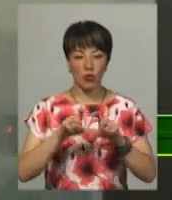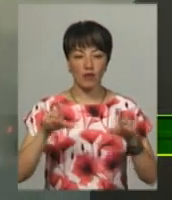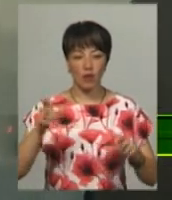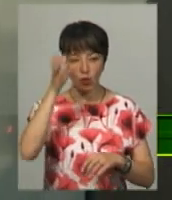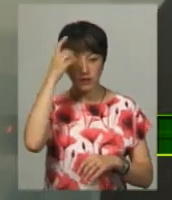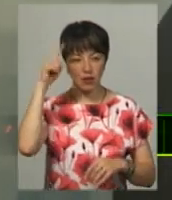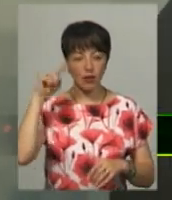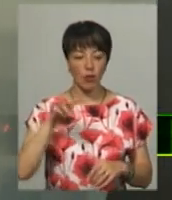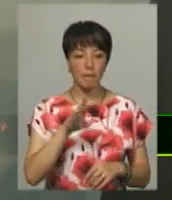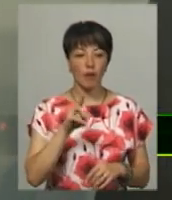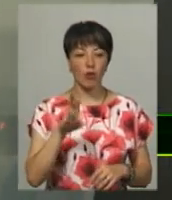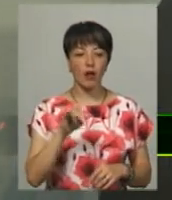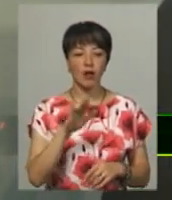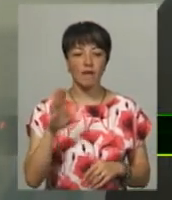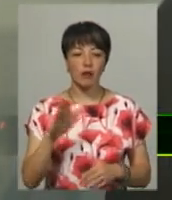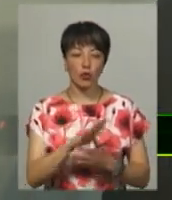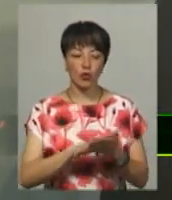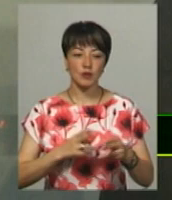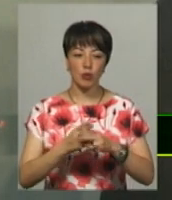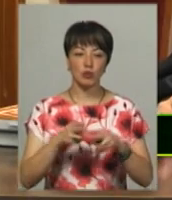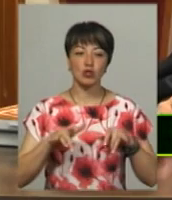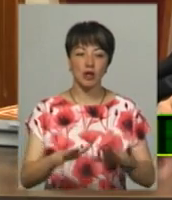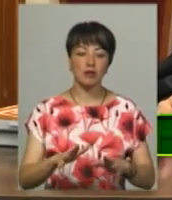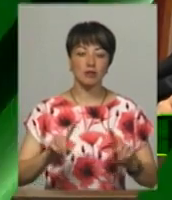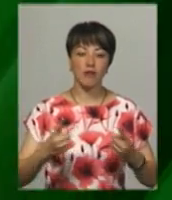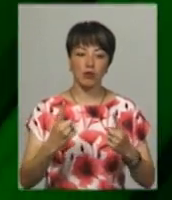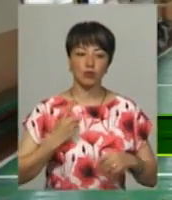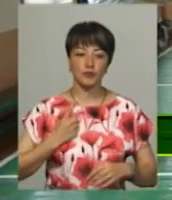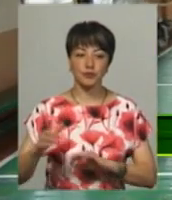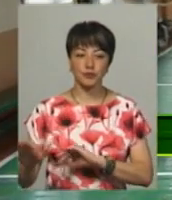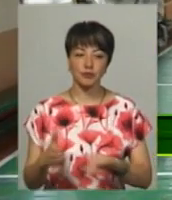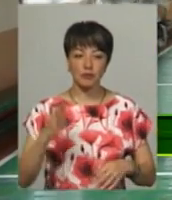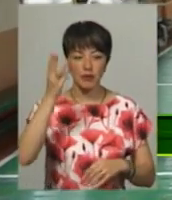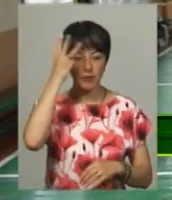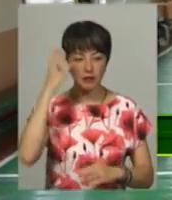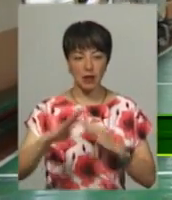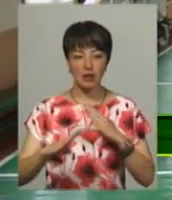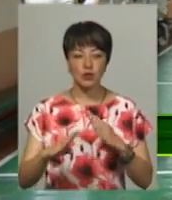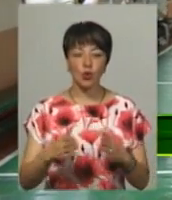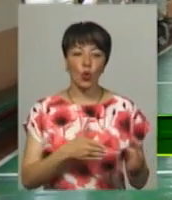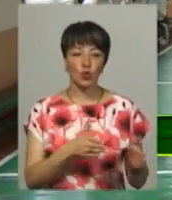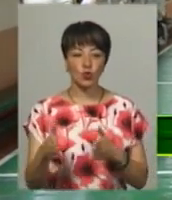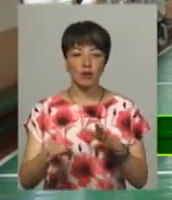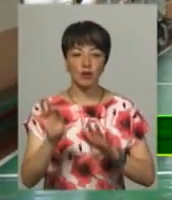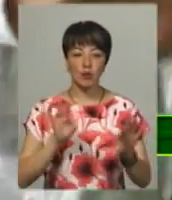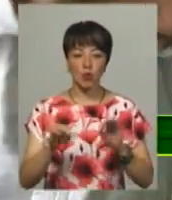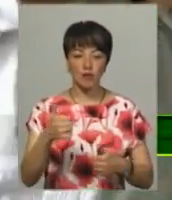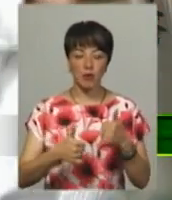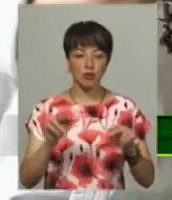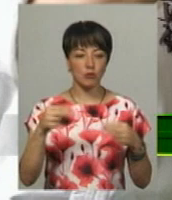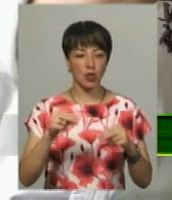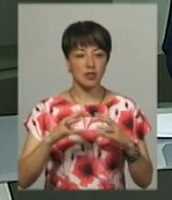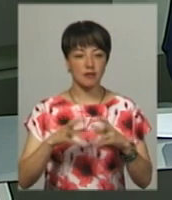науки Роману Миколаєву продовжили запобіжний захід тримання під вартою. Хмельницькі каратисти готуються до відбіркових змагань на чемпіонат світу.